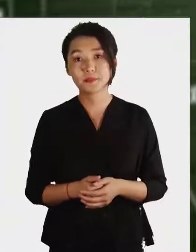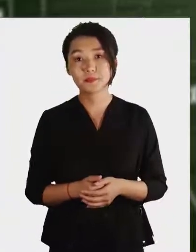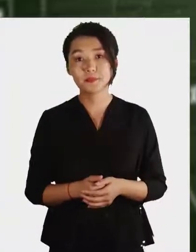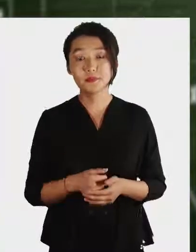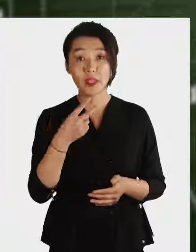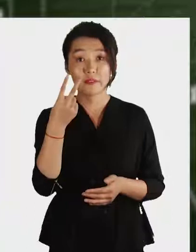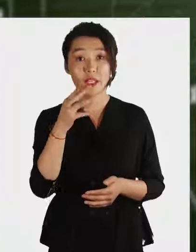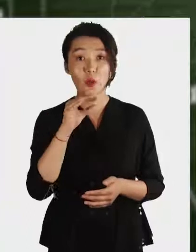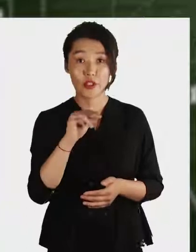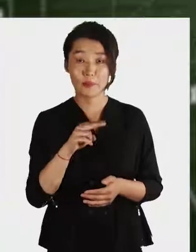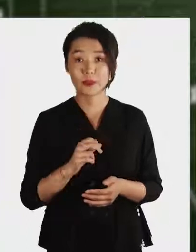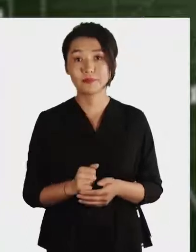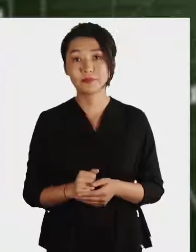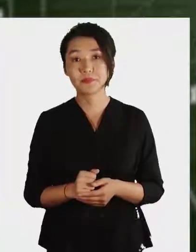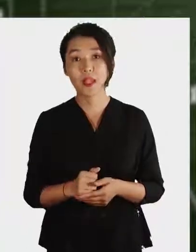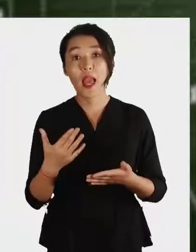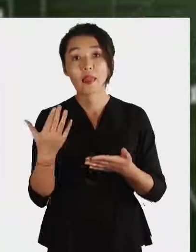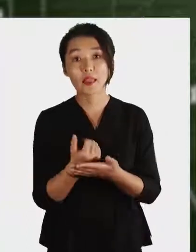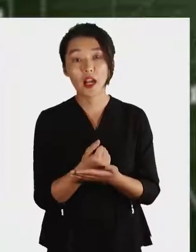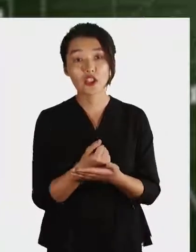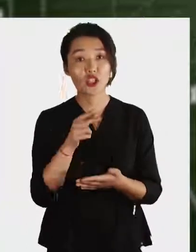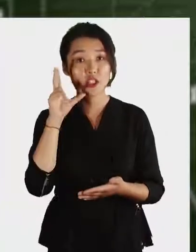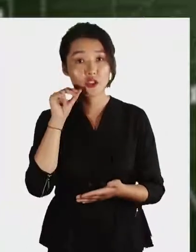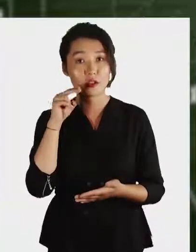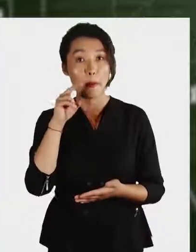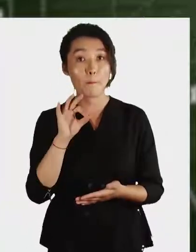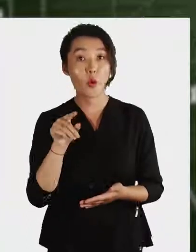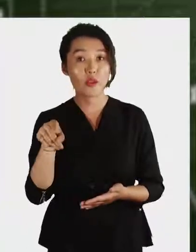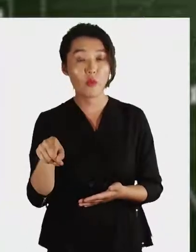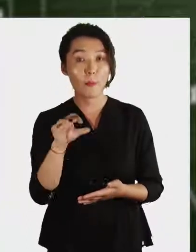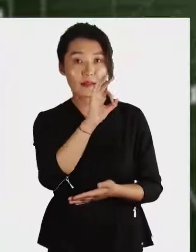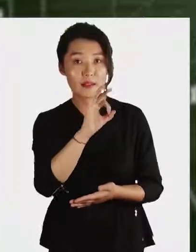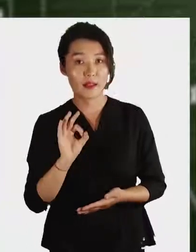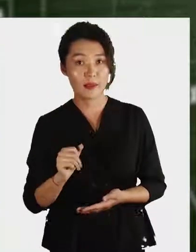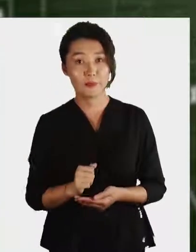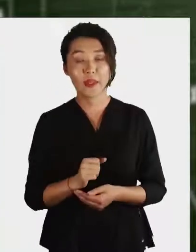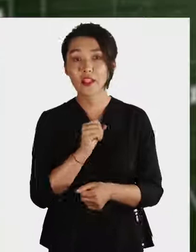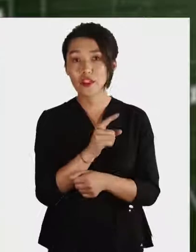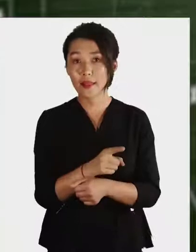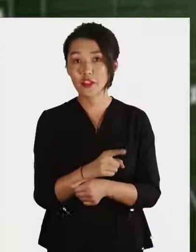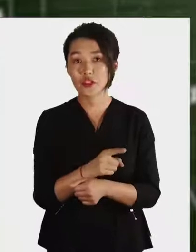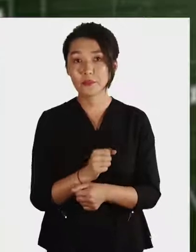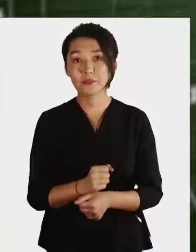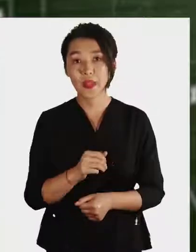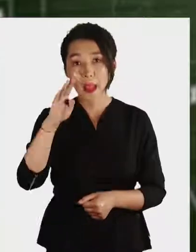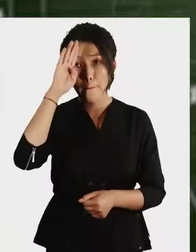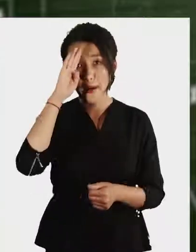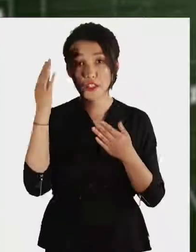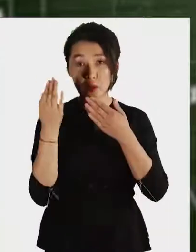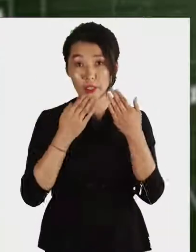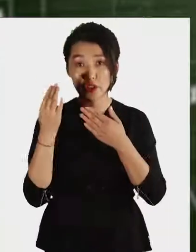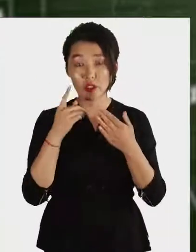138. Второй тип. Нахождение числа по его процентам. Задача. Мальчик